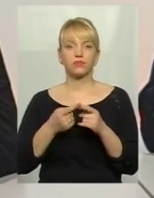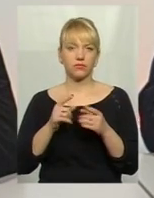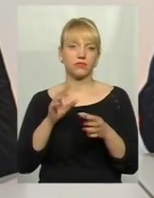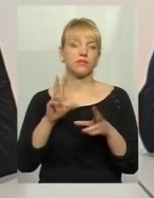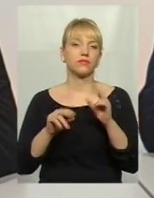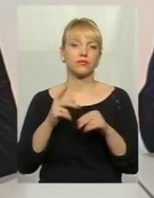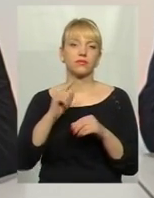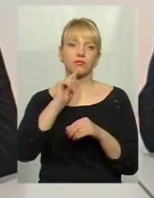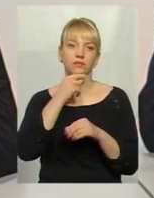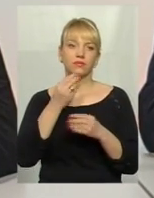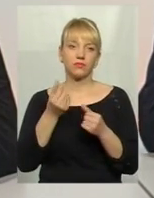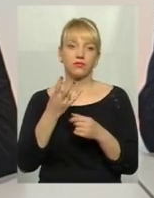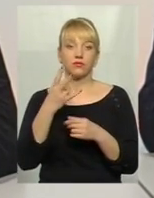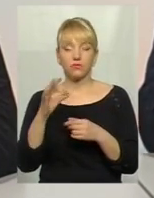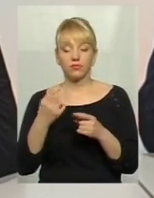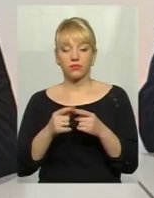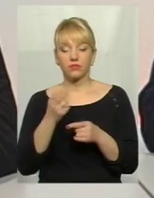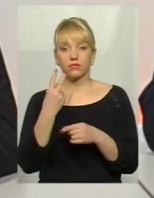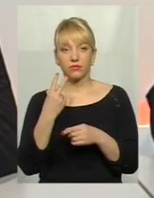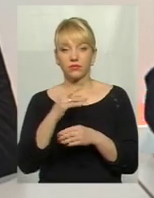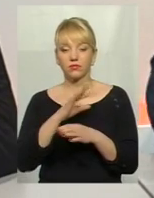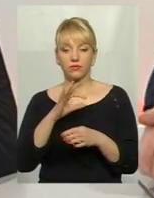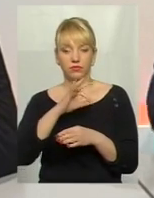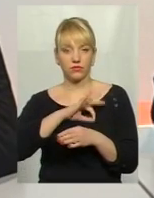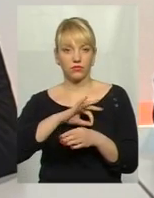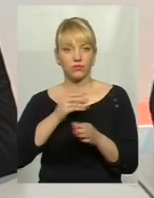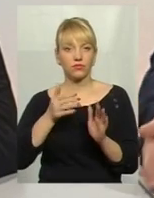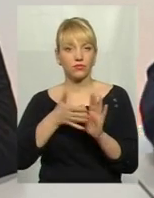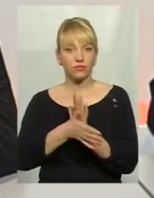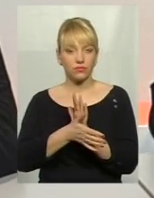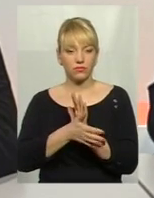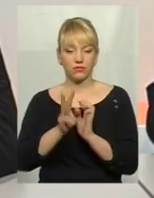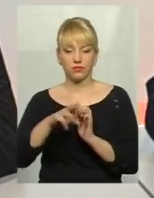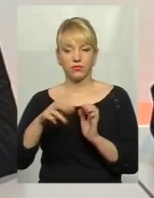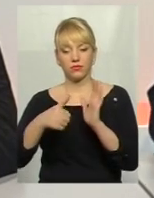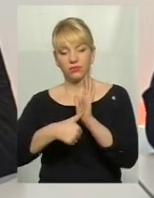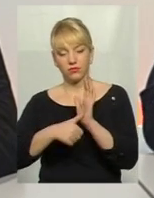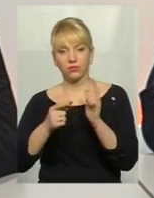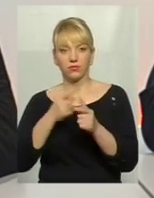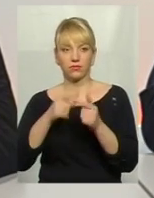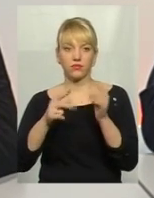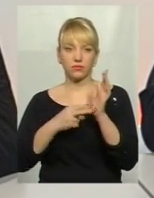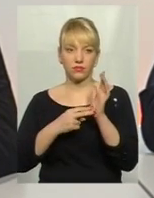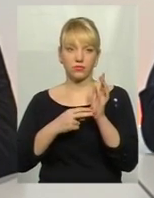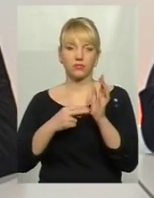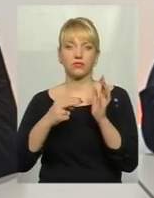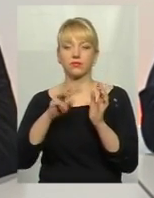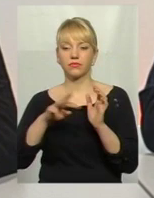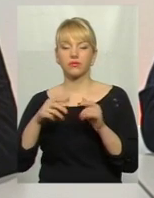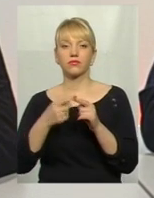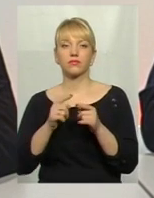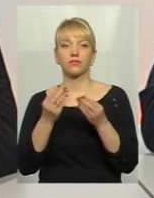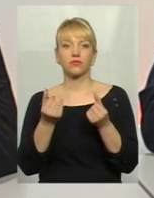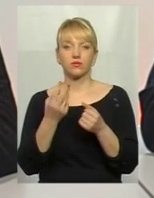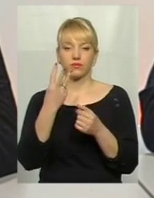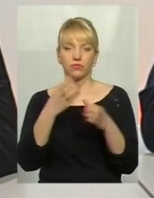економії. Але з цих 12 неосвоєних мільйонів, там 6 чи 7 мільйонів – це фактично кошти трьох громад.